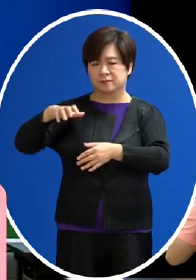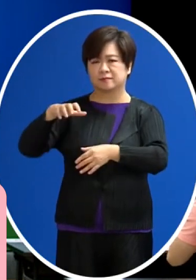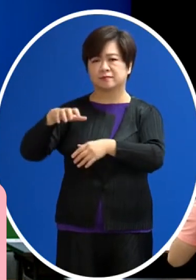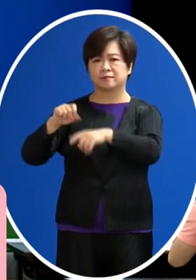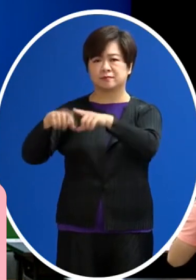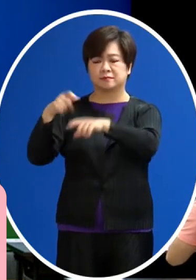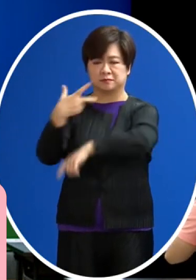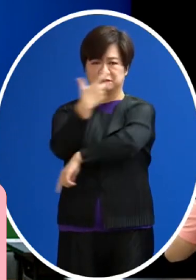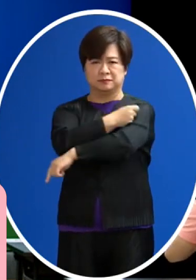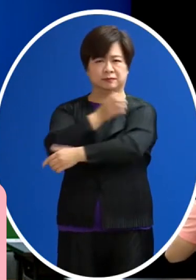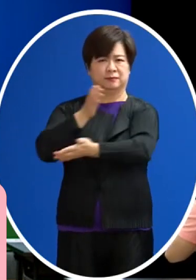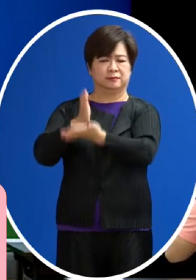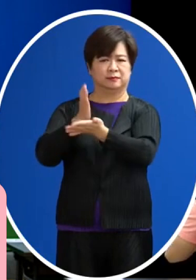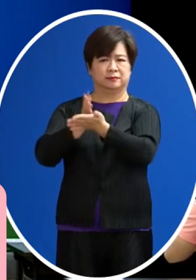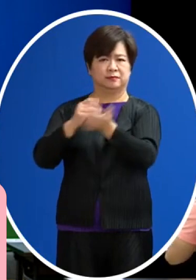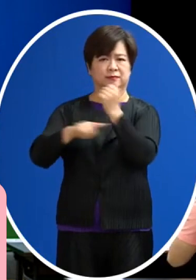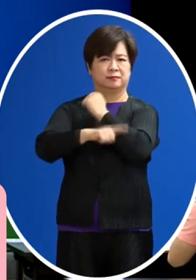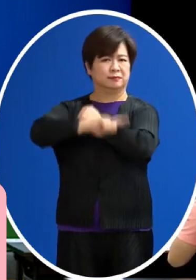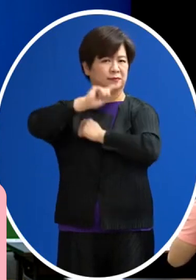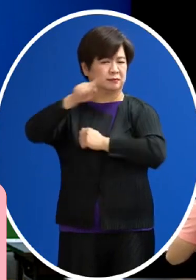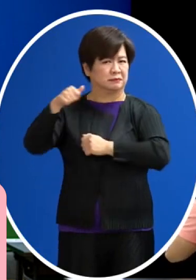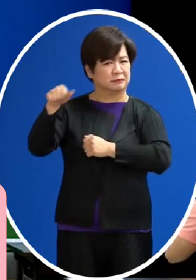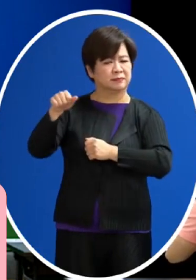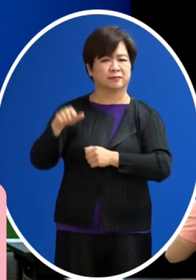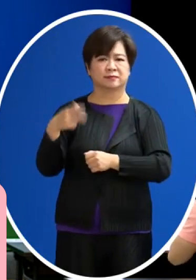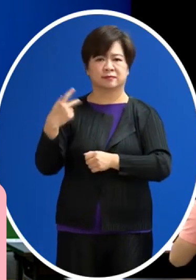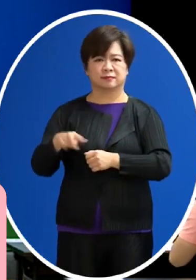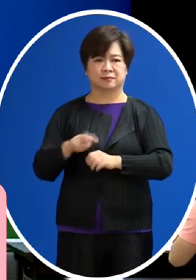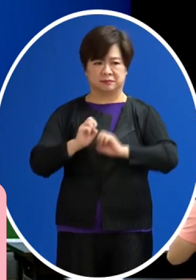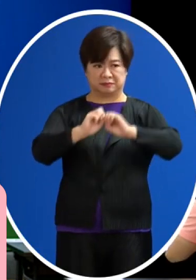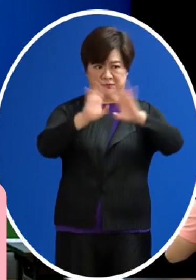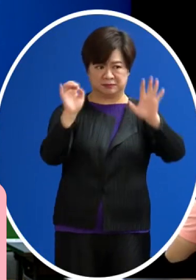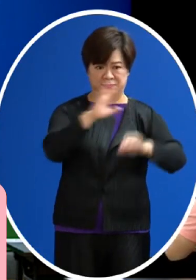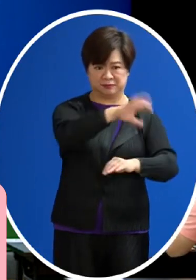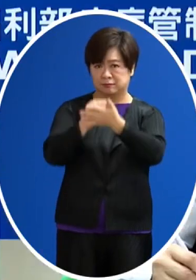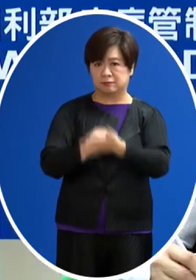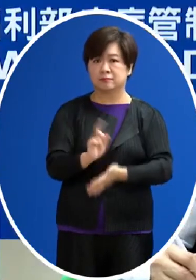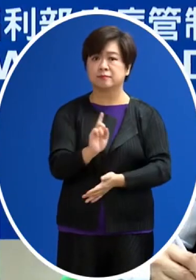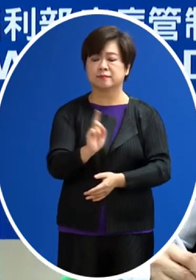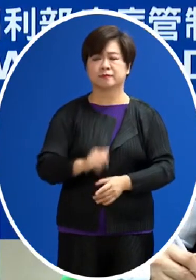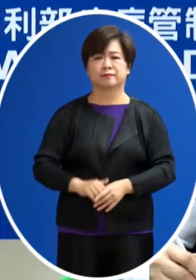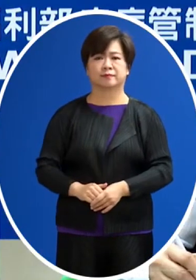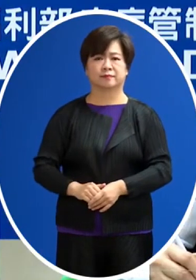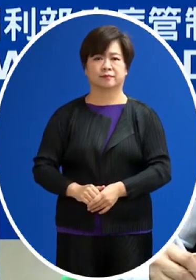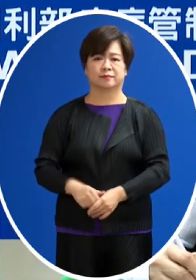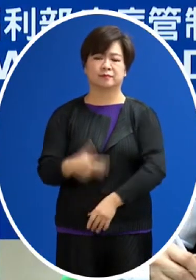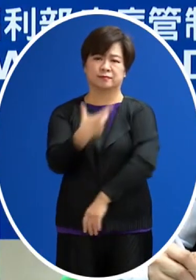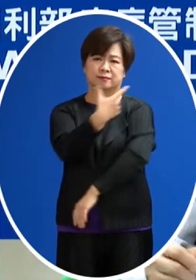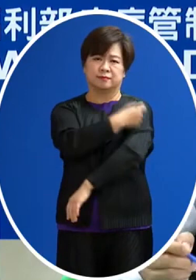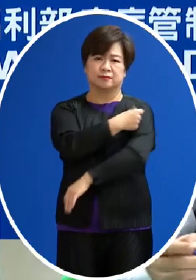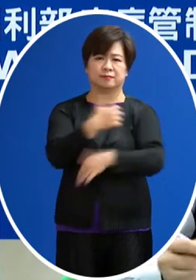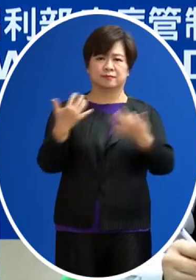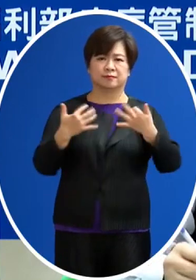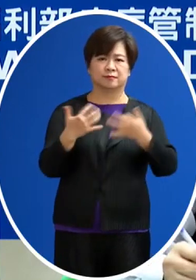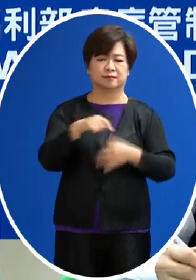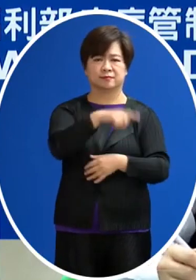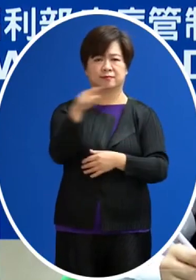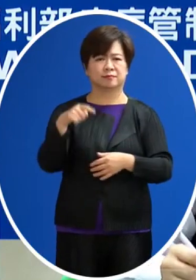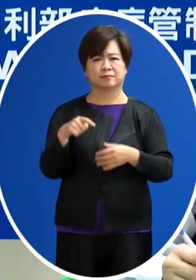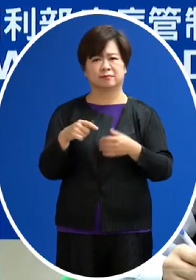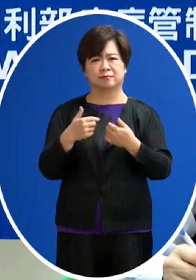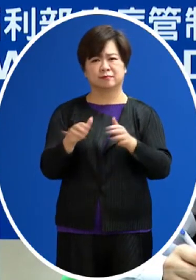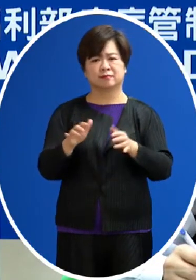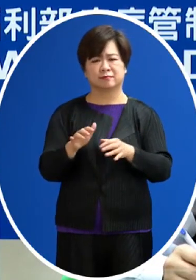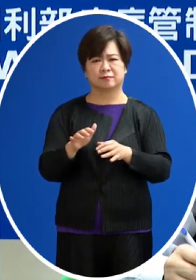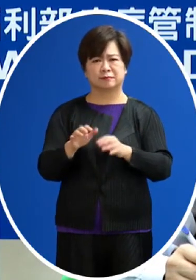用授权，还呼吁各县市不要配合施打，请教指挥中心怎么看？ 打疫苗哈，大家就是不要去呼吁说